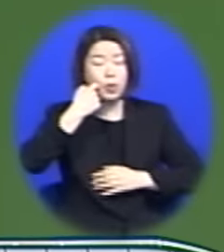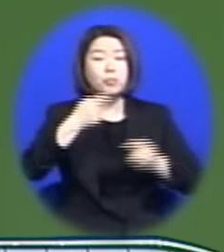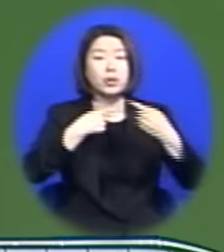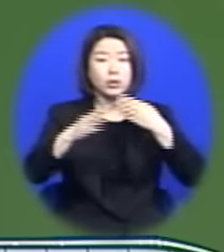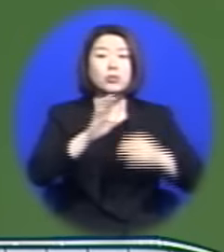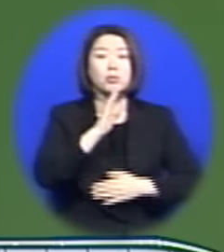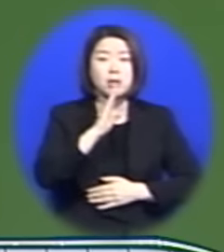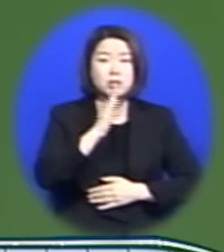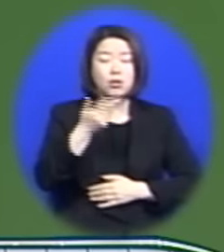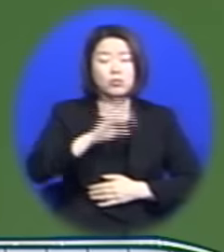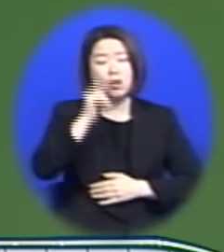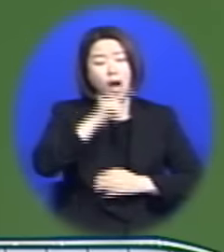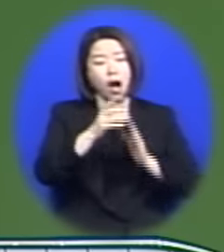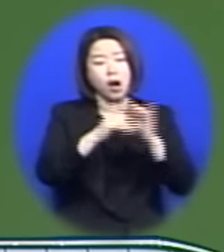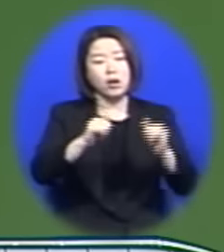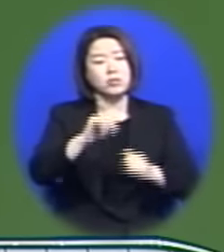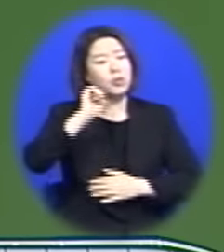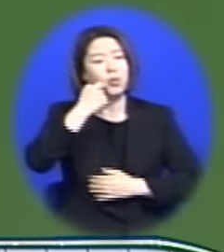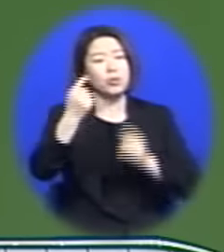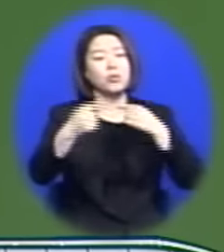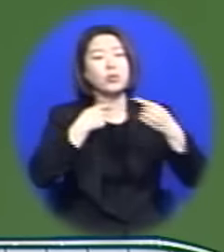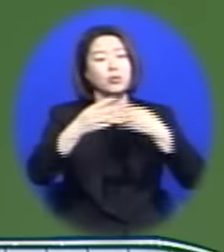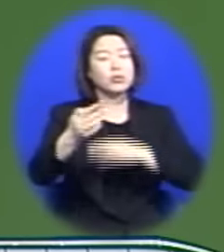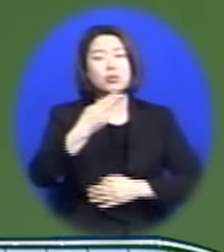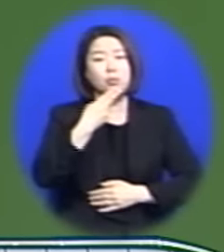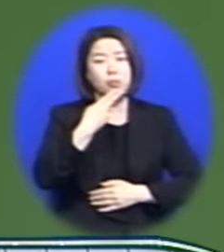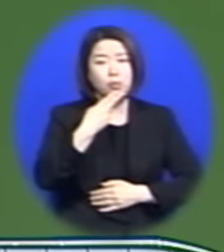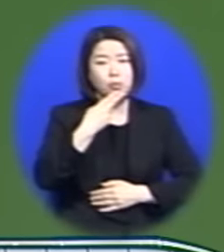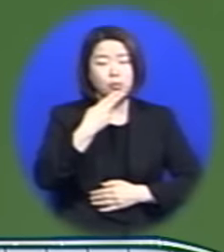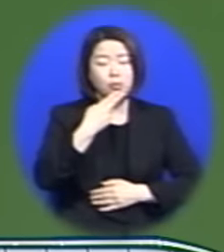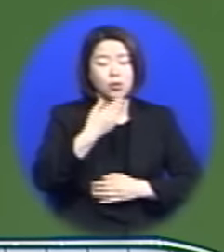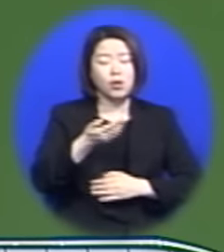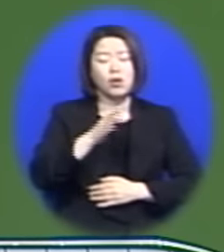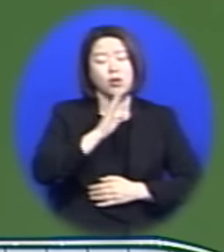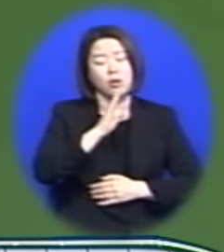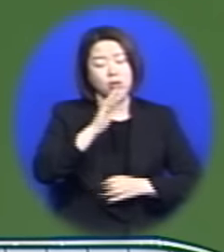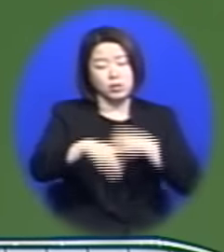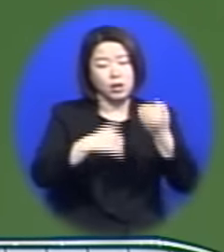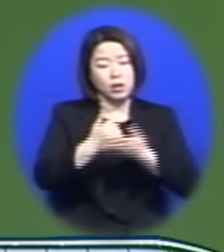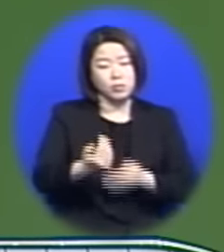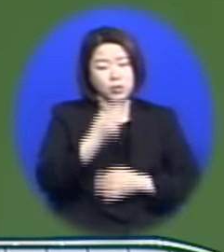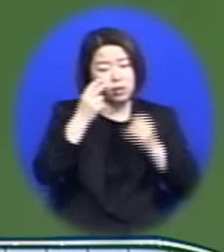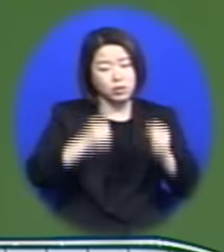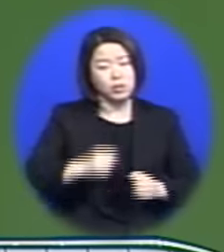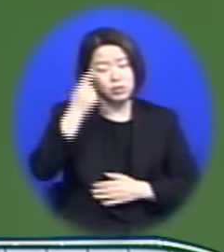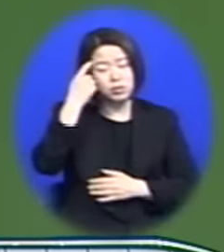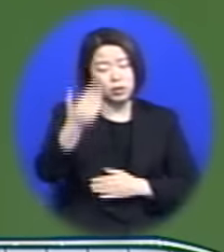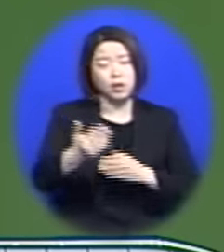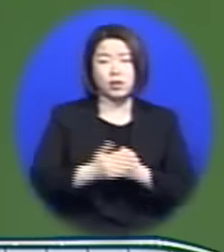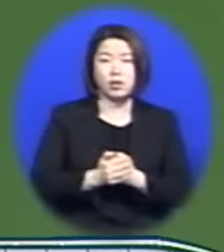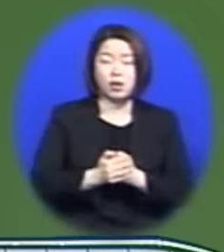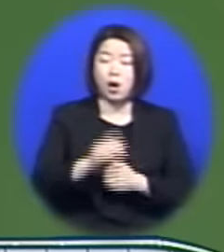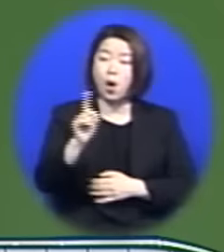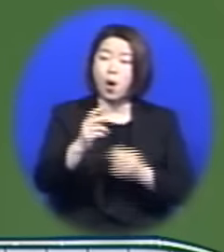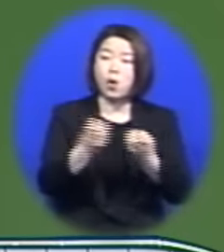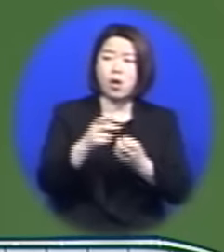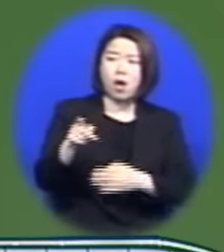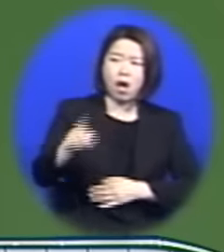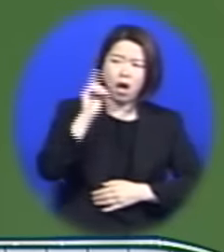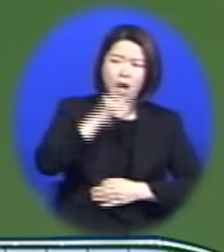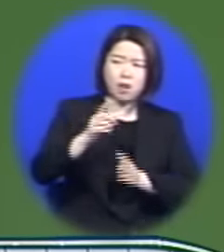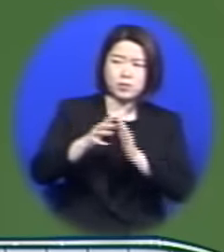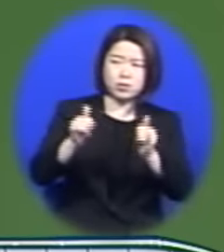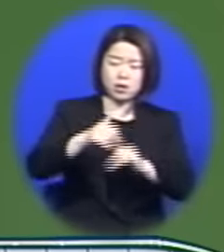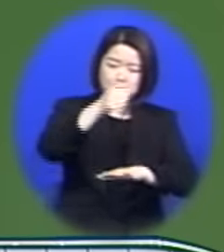거 같습니다 하나님은 정말 살아 계시기 한 거야 어떻게 저렇게 악한 자가